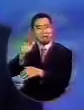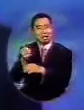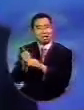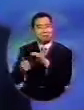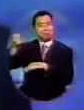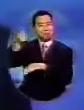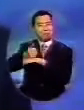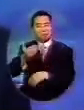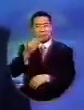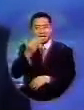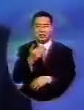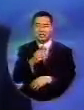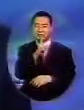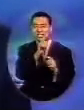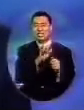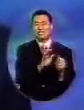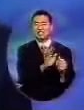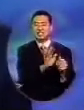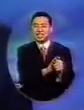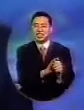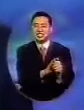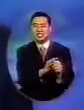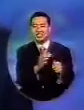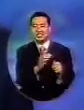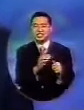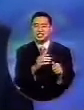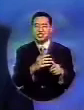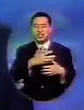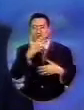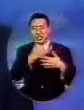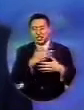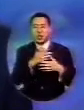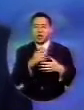하라. 그런 말까지 듣고 있습니다.